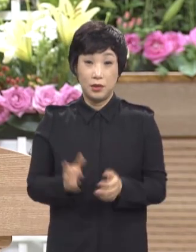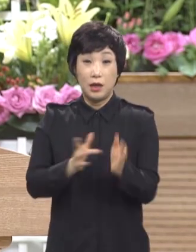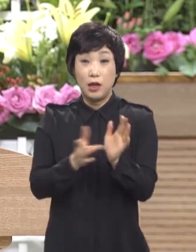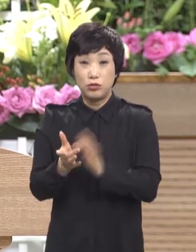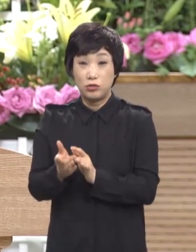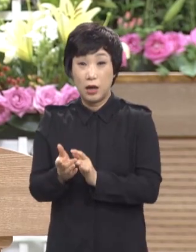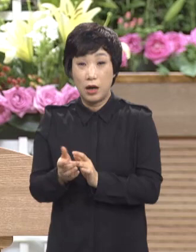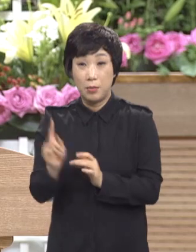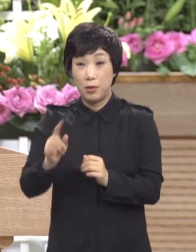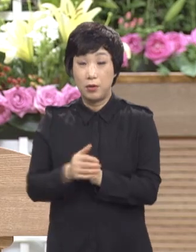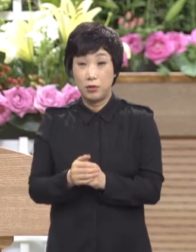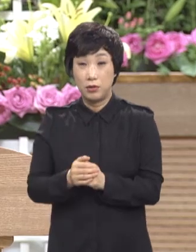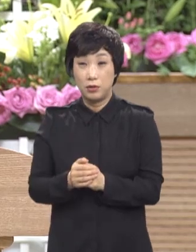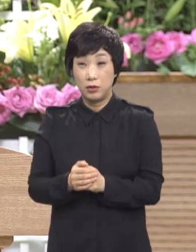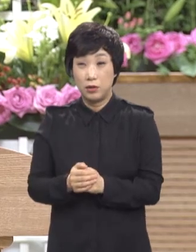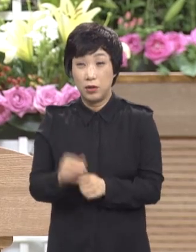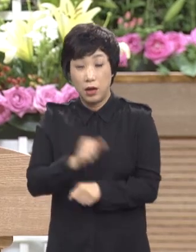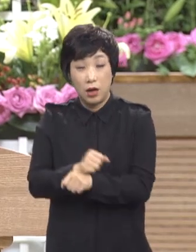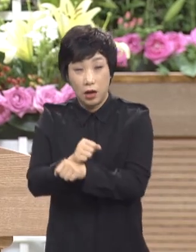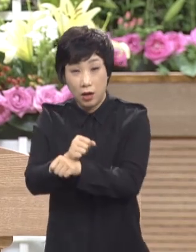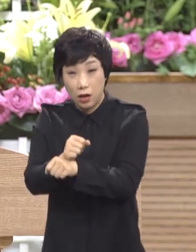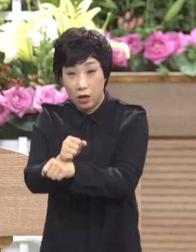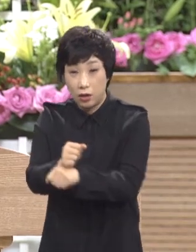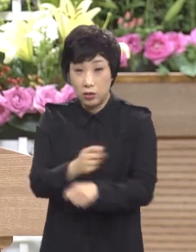끌려가는 제자들을 주님을 바라보면서